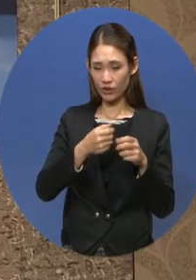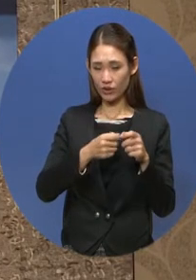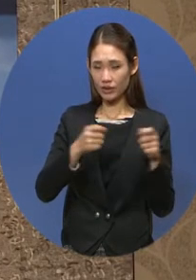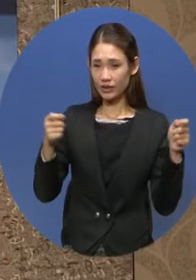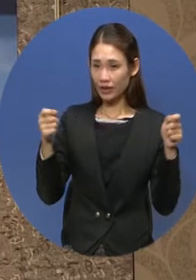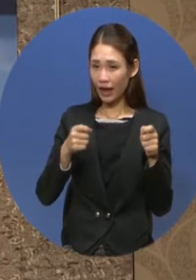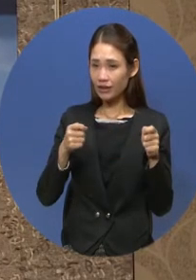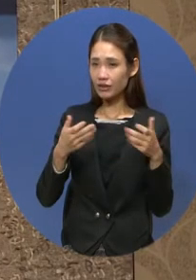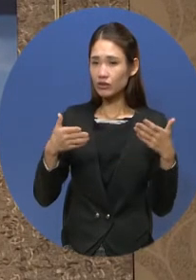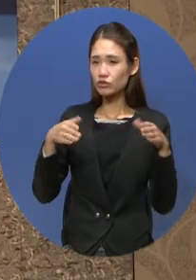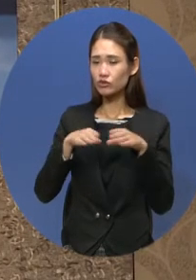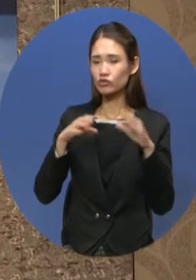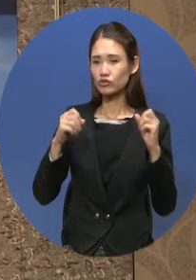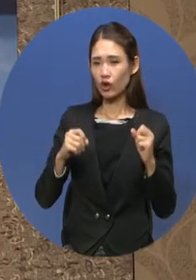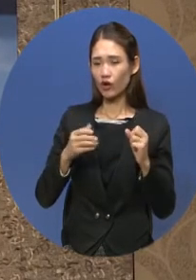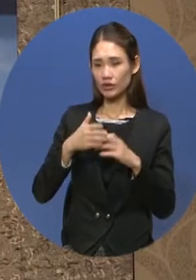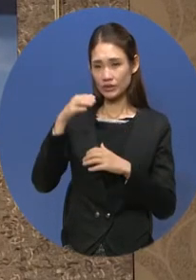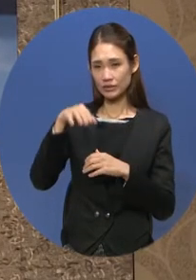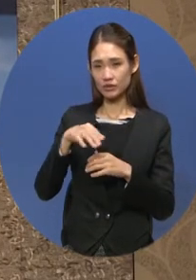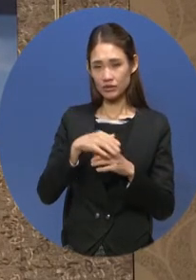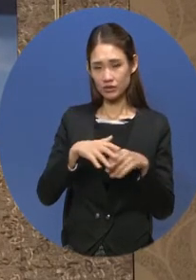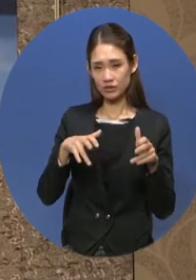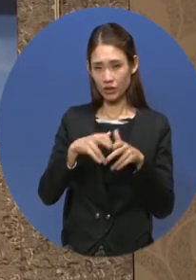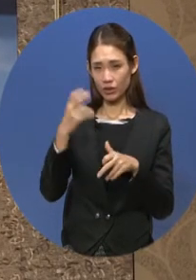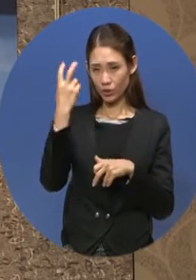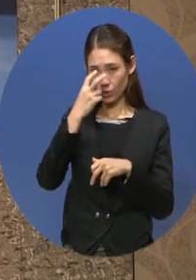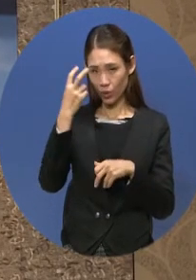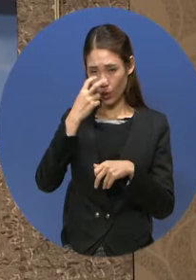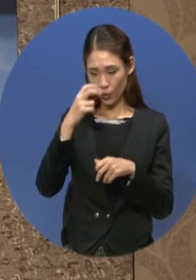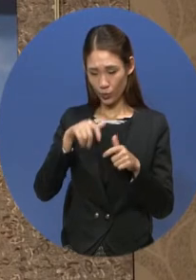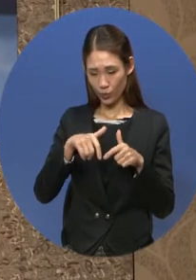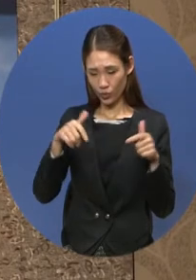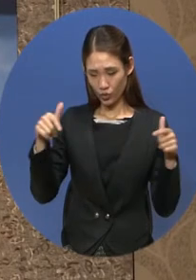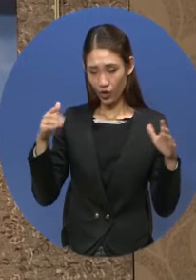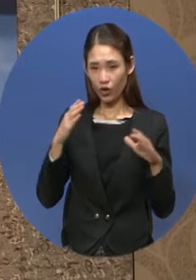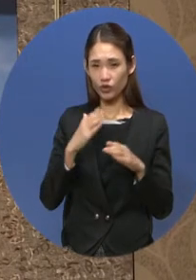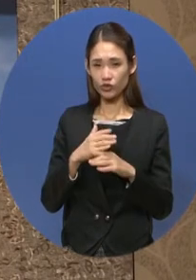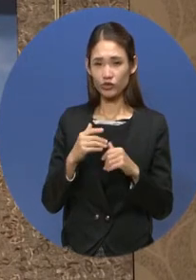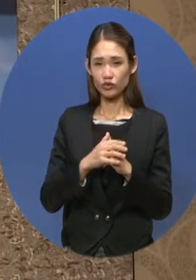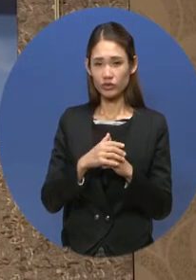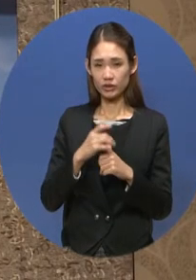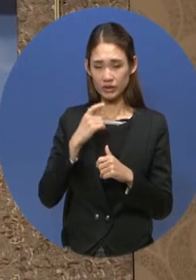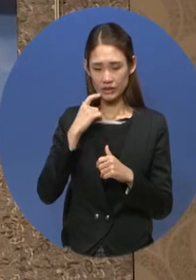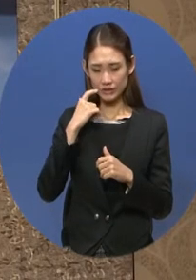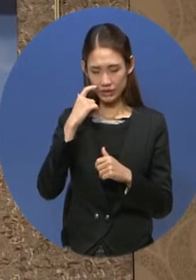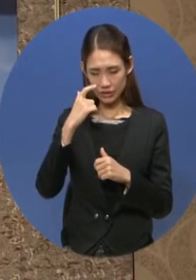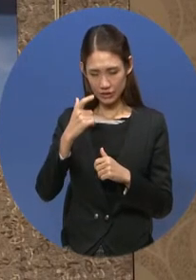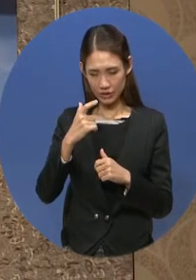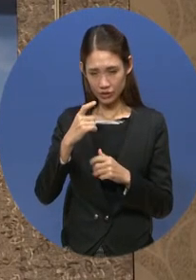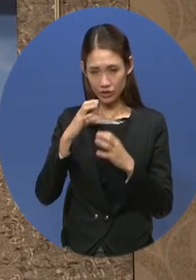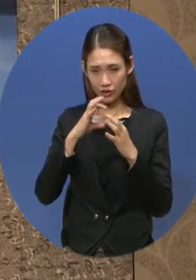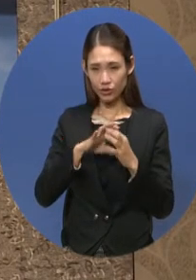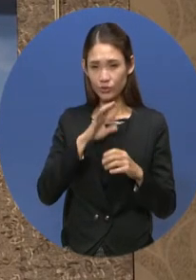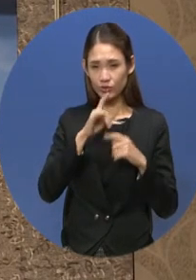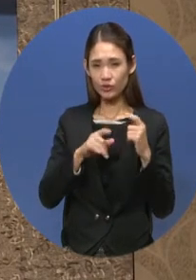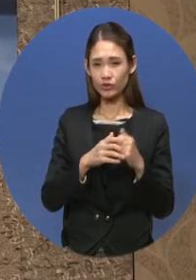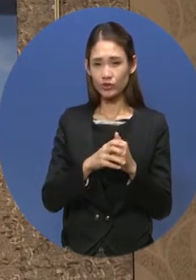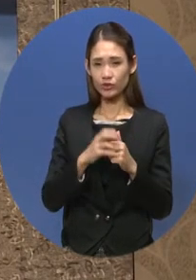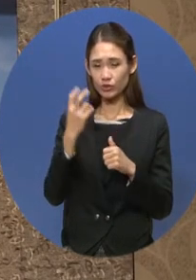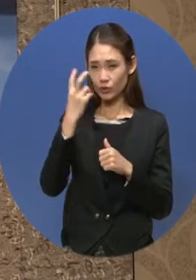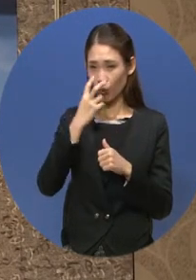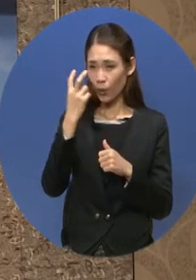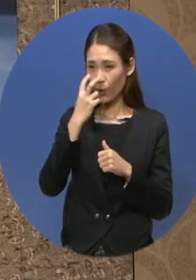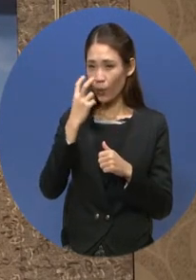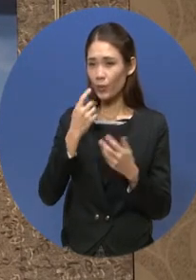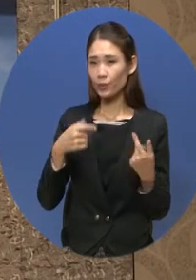이렇게 중심으로 해서 네. 장애인의 돌봄 인프라를 확대하고 있습니다. 네. 그래서 지속적으로 실시해서 이제 돌봄과